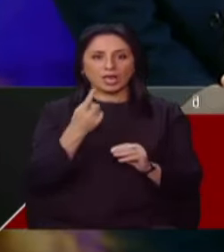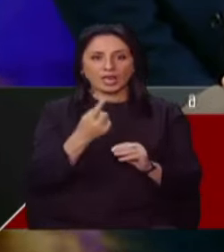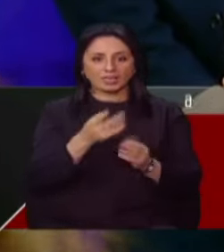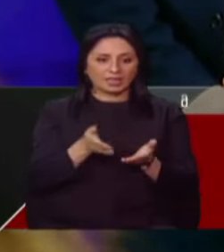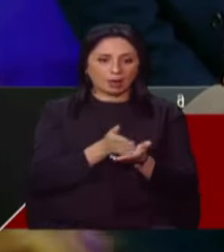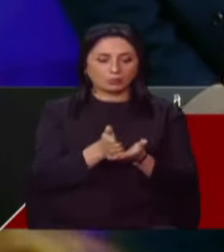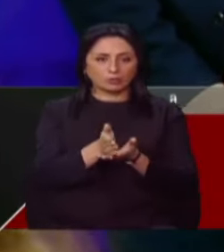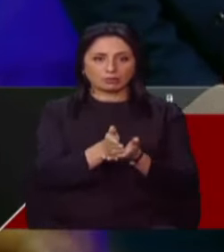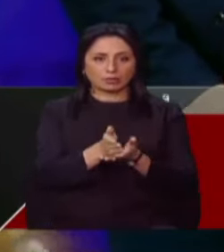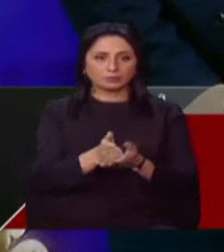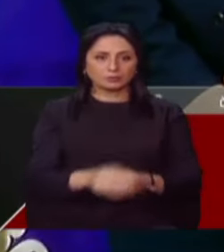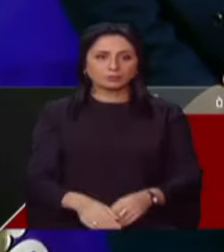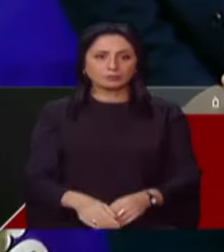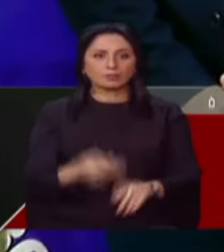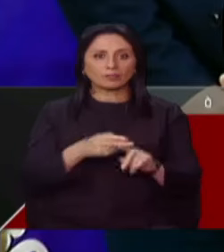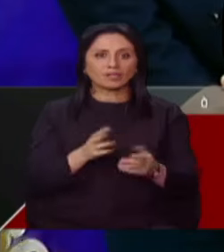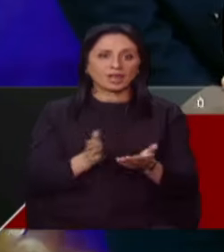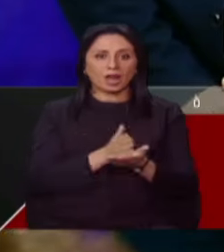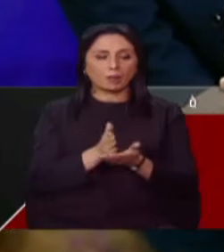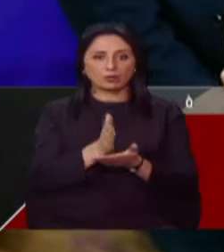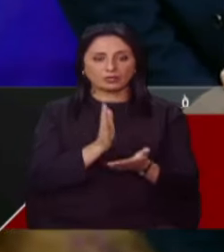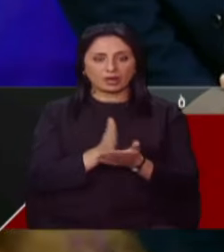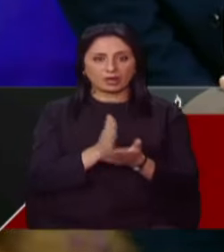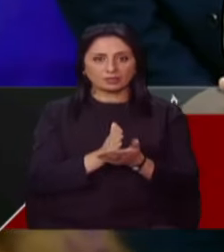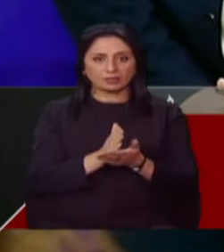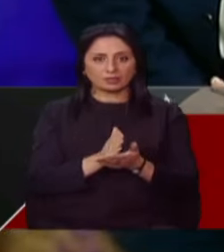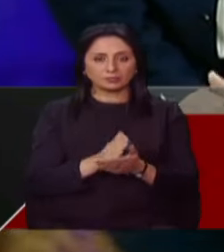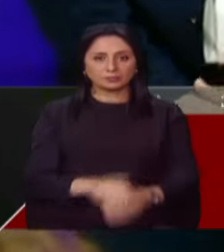ერთი გამოსავალი. ეს გამოსავალი არის